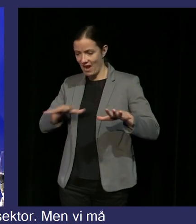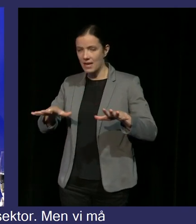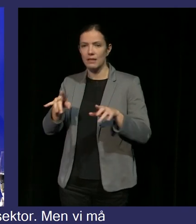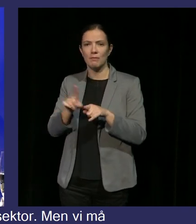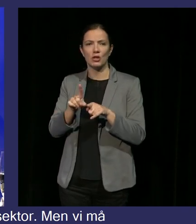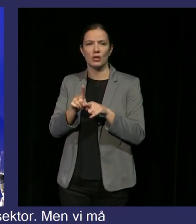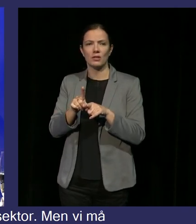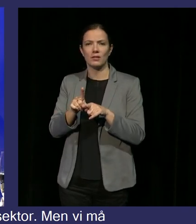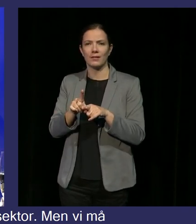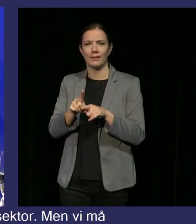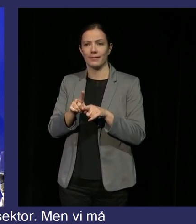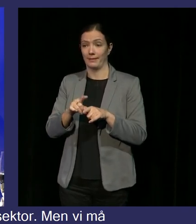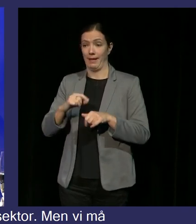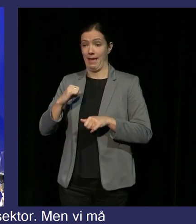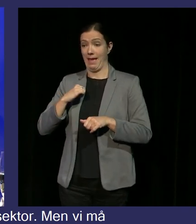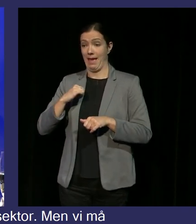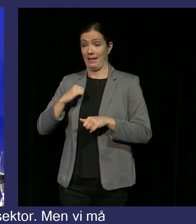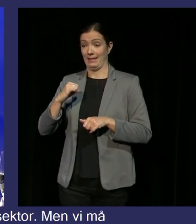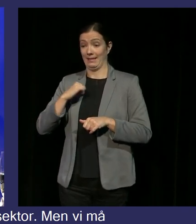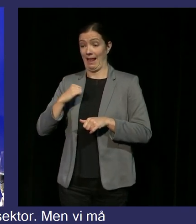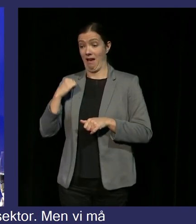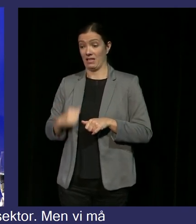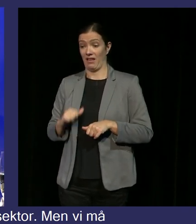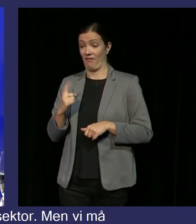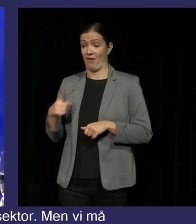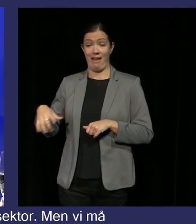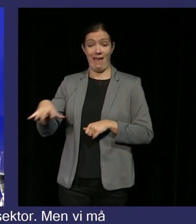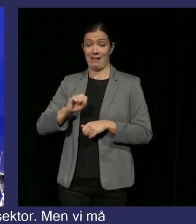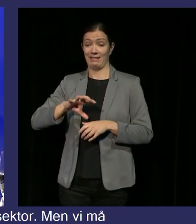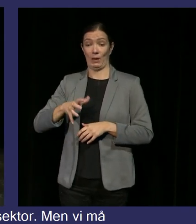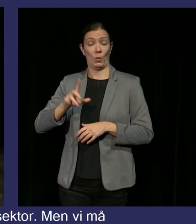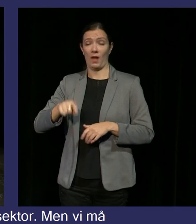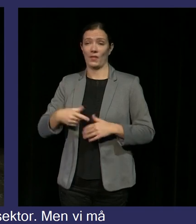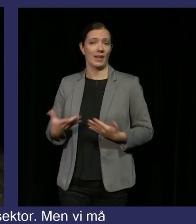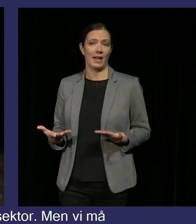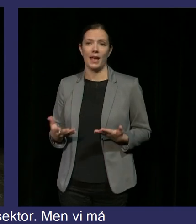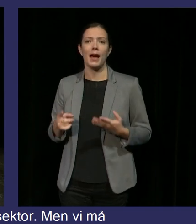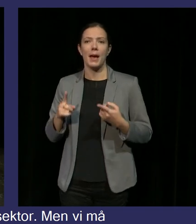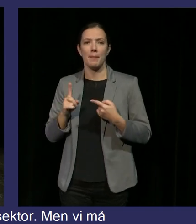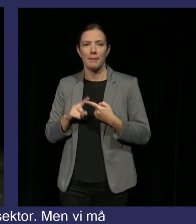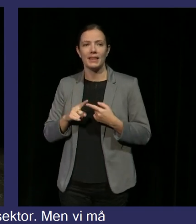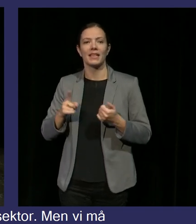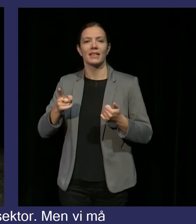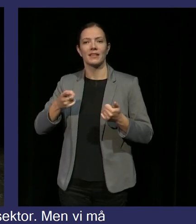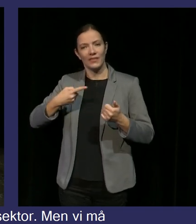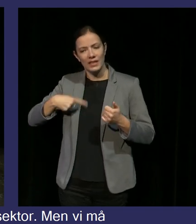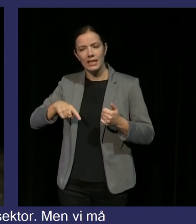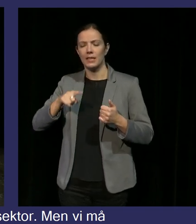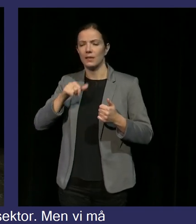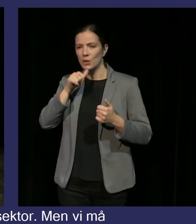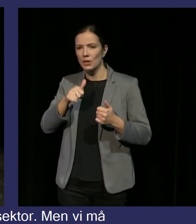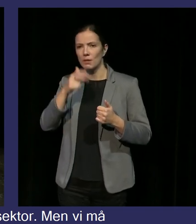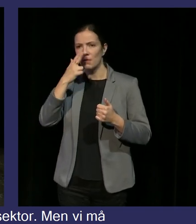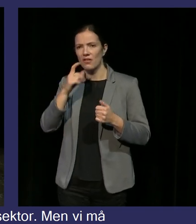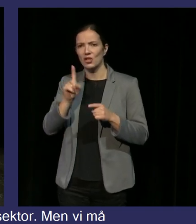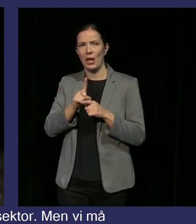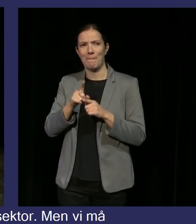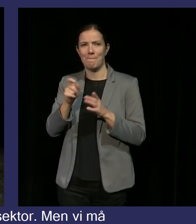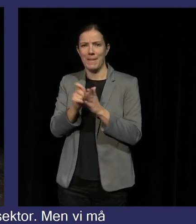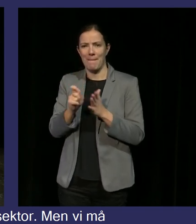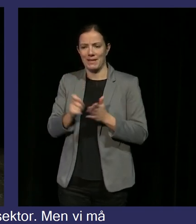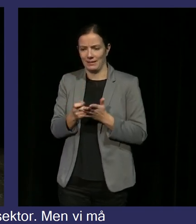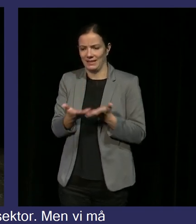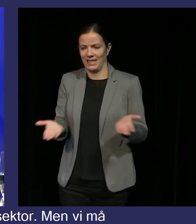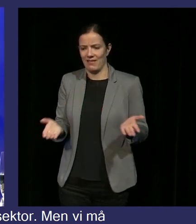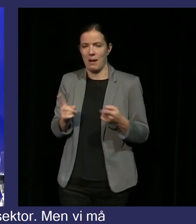sånn, vi kan ikke ta noe ene ansvar for en hel sektor, men vi må jo prøve å bidra til som premissgiver, men